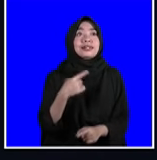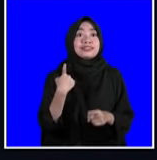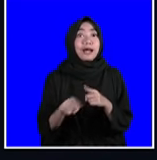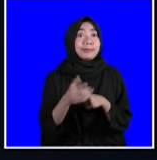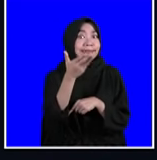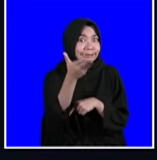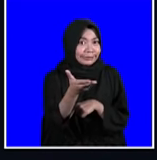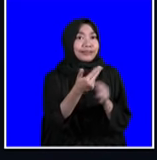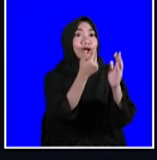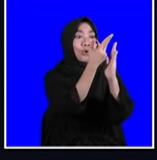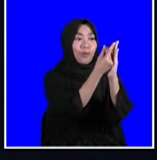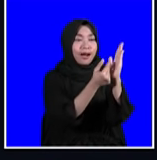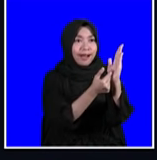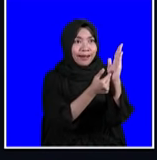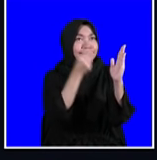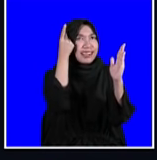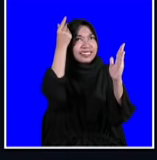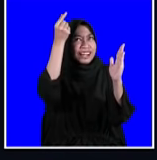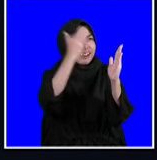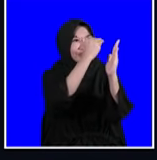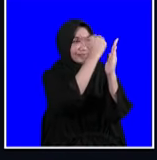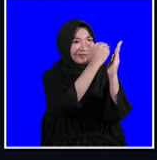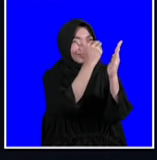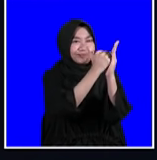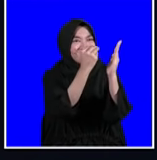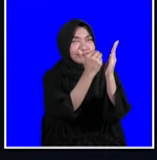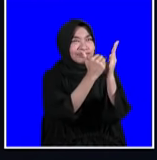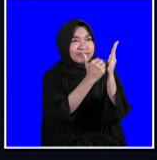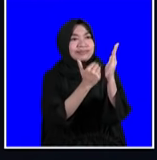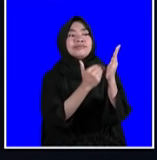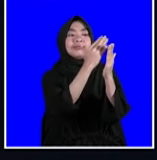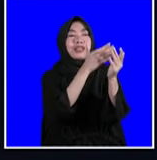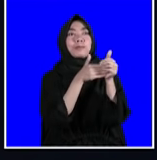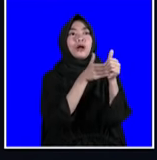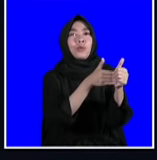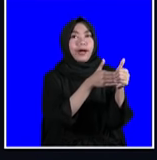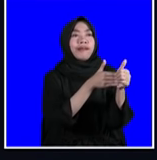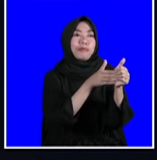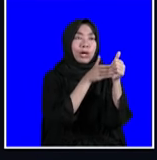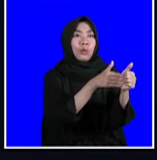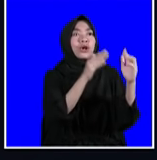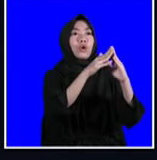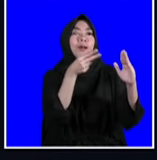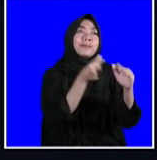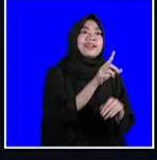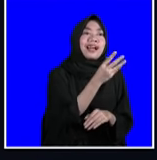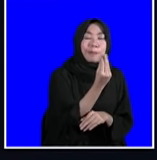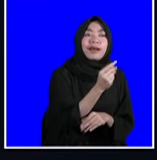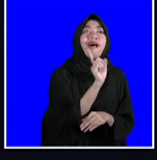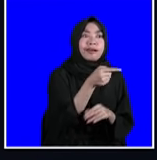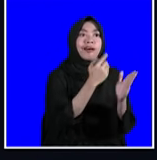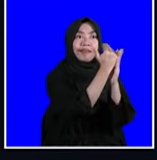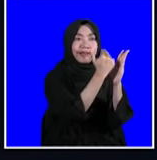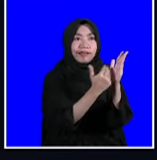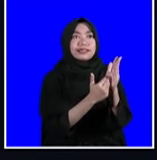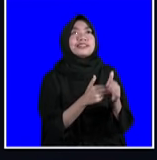perencanaan keuangan ya, dalam perencanaan keuangan tentunya ada panduan kapan membeli rumah. Biasanya usia yang ideal